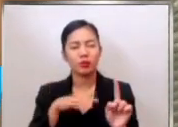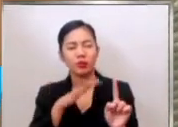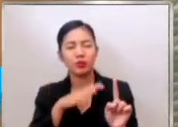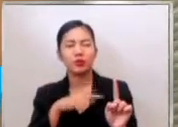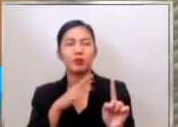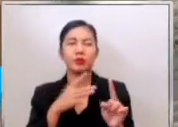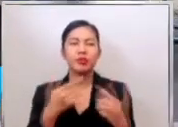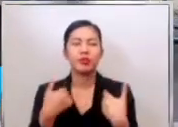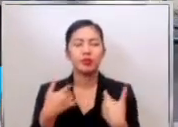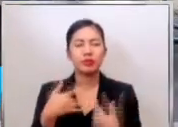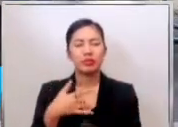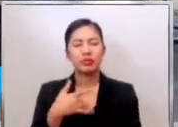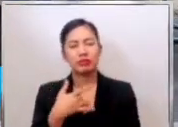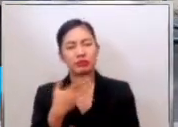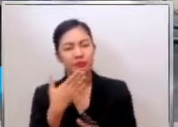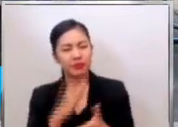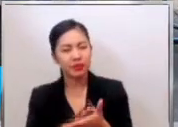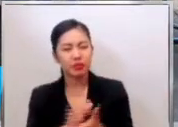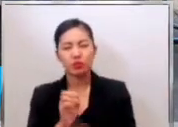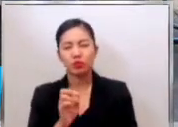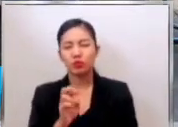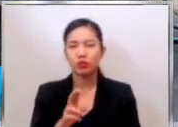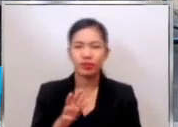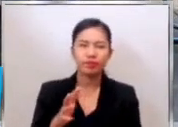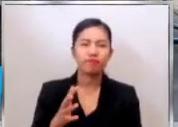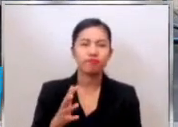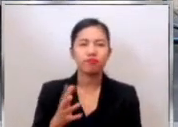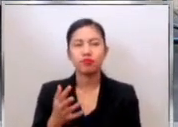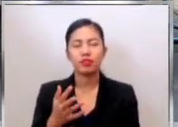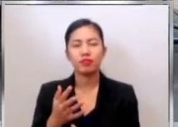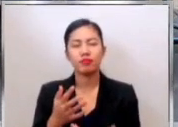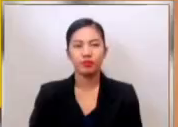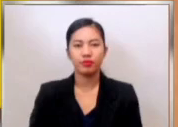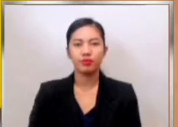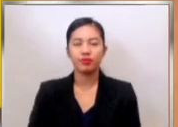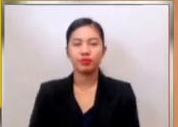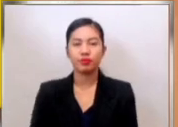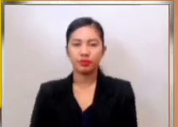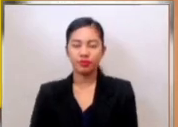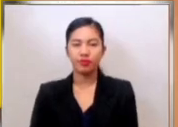yung pakiramdam o ano man. Maraming salamat, Leigh Alvis.